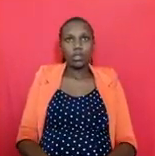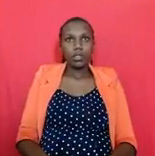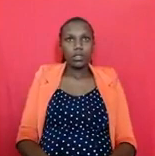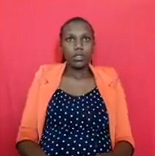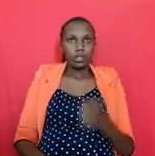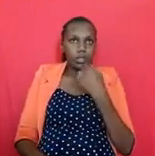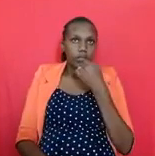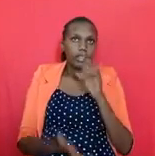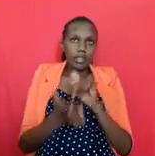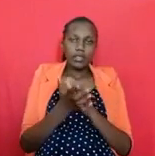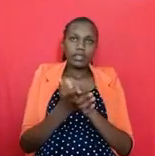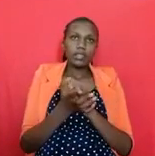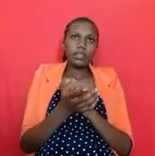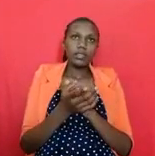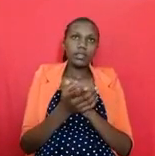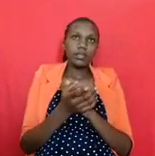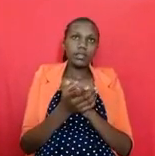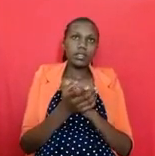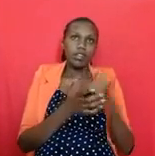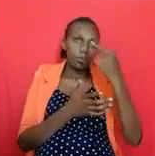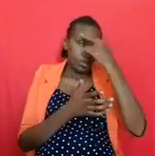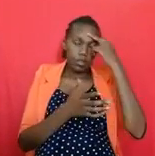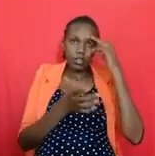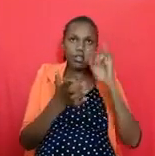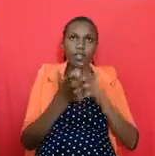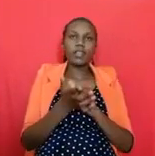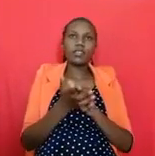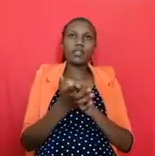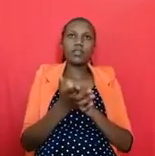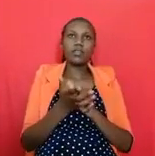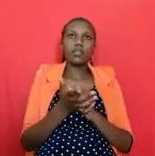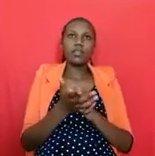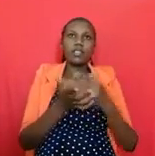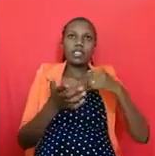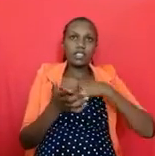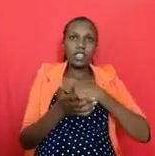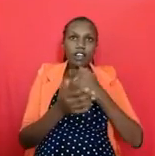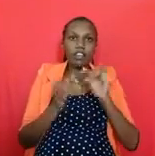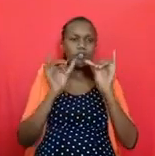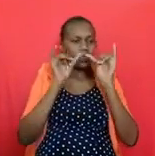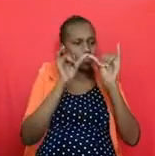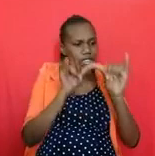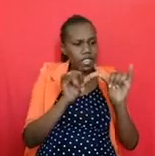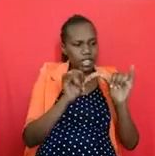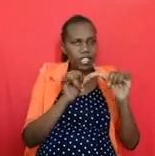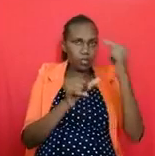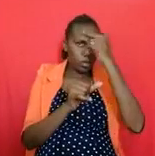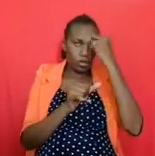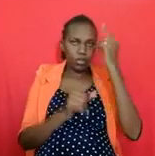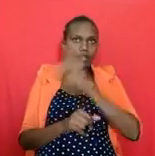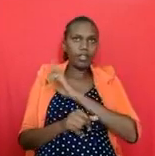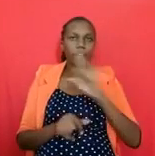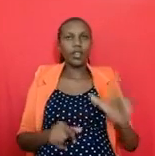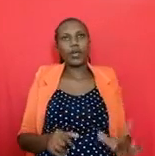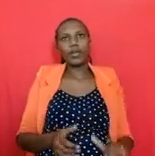roiga terere ni undu ucio ri ni nduire njohetwo ni undu wa Mwathani